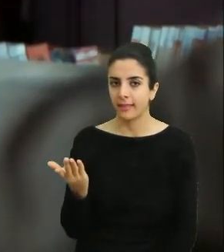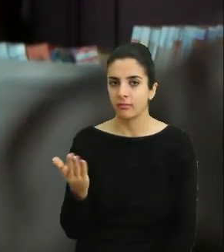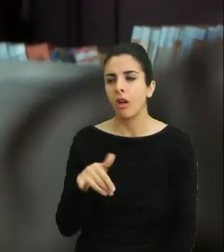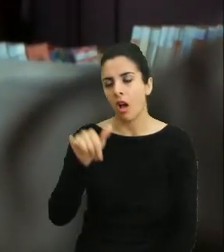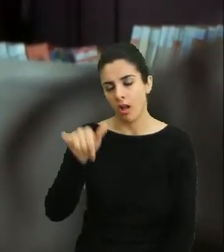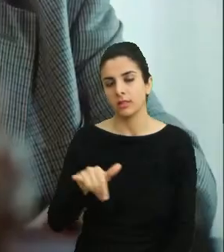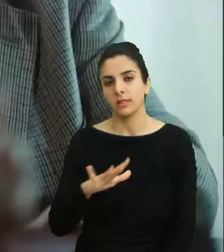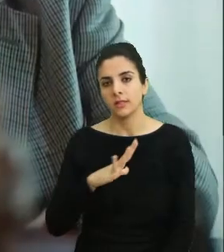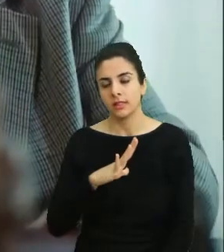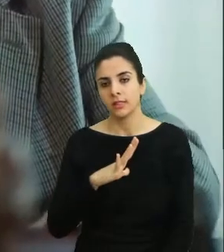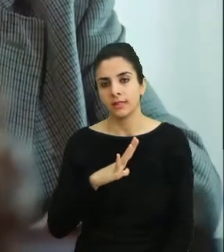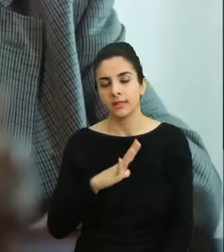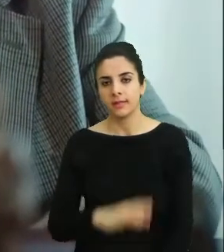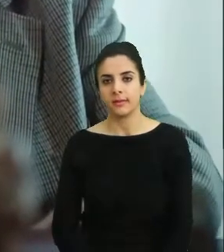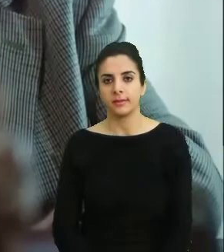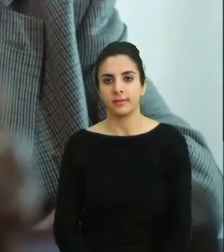Haklısınız.